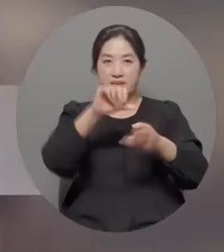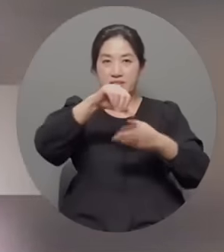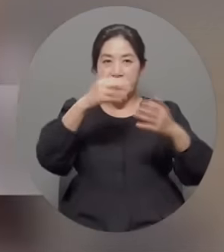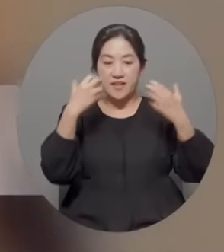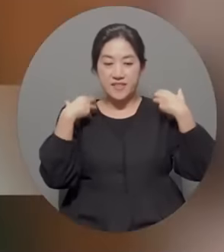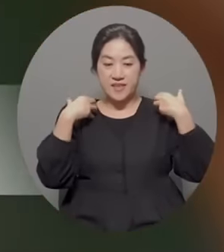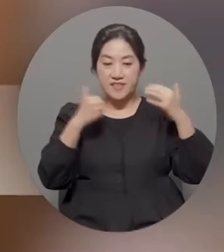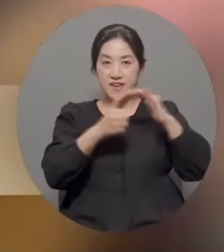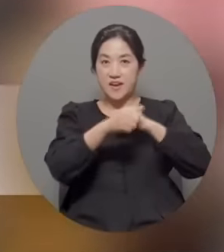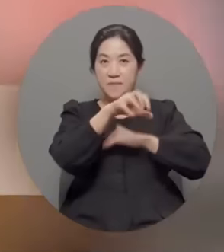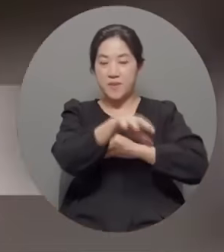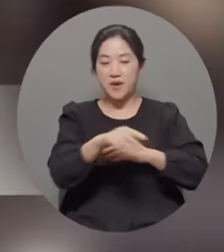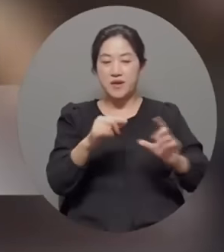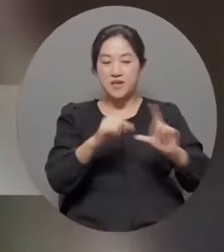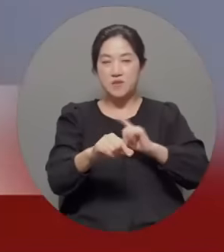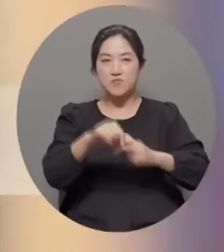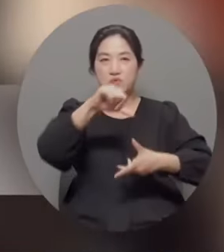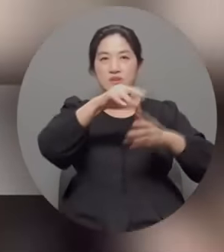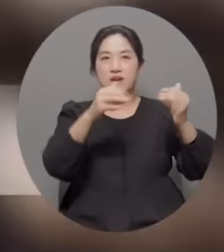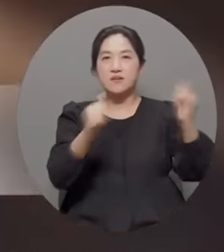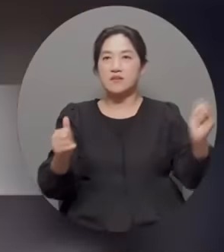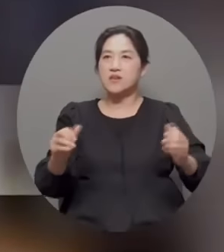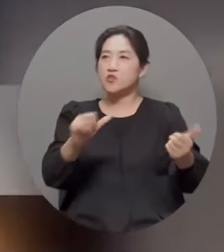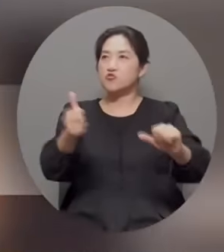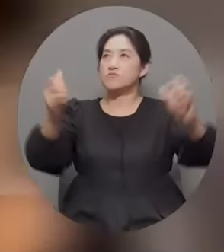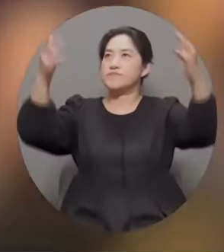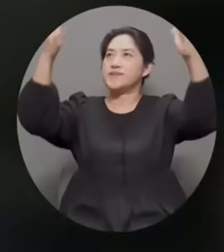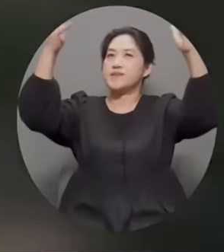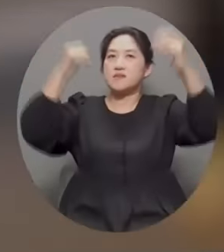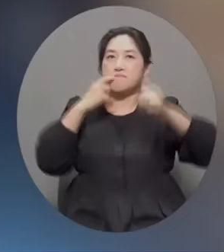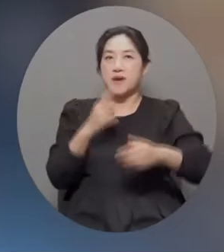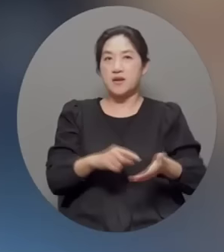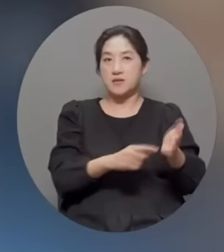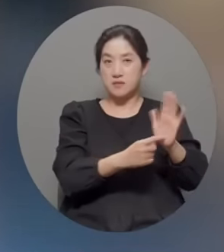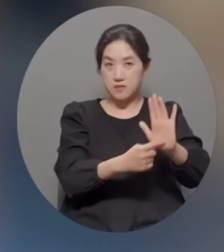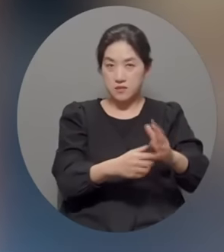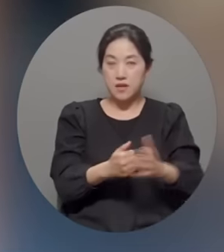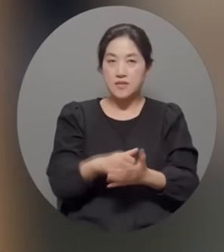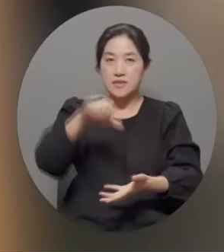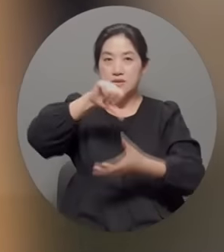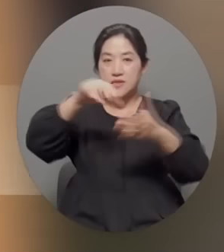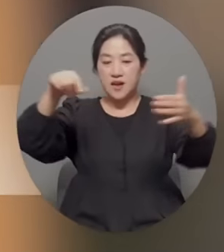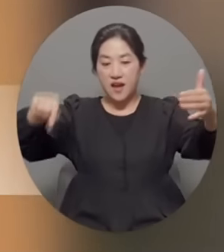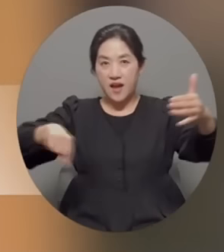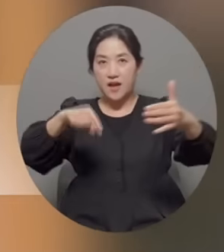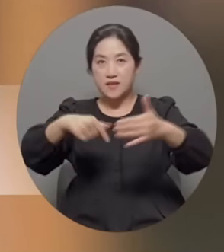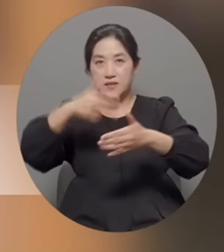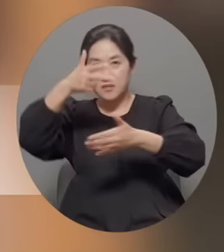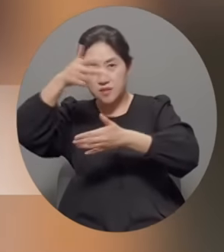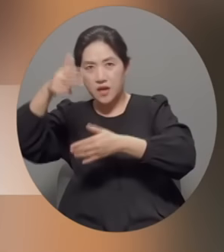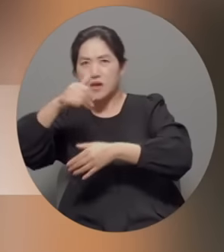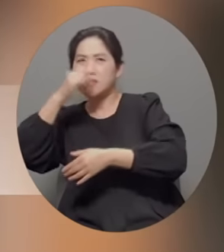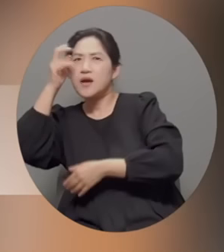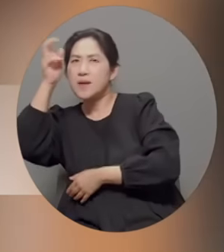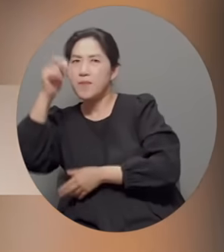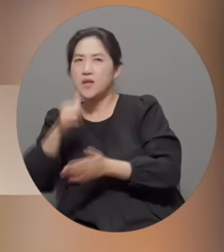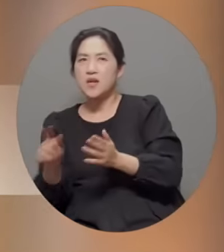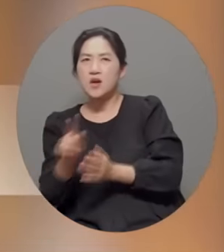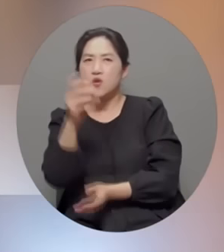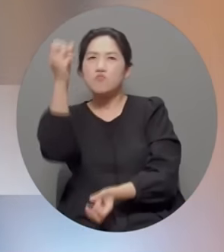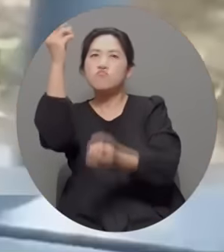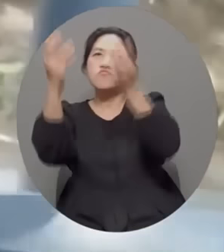일부 이란인들이 라이시의 죽음을 반기는 시위를 벌였습니다. 이란 내부에서 촬영된 것으로 보이는